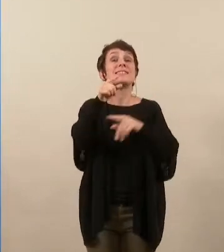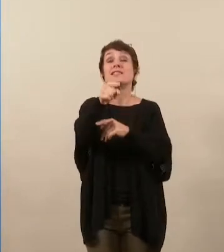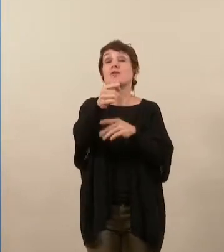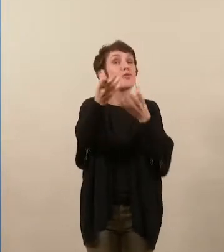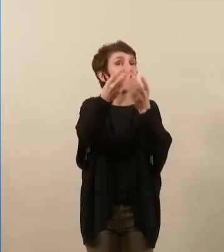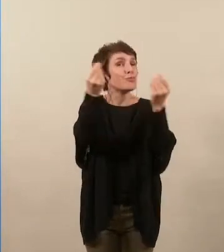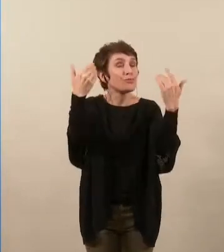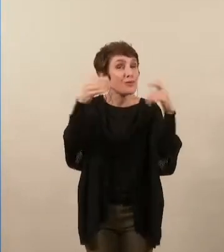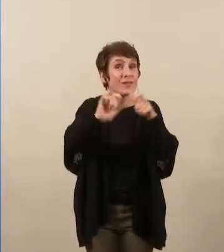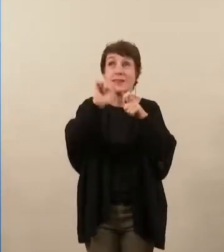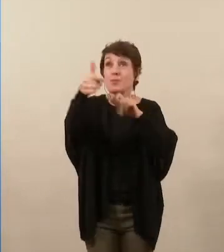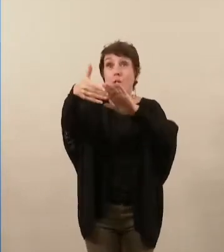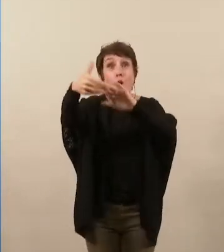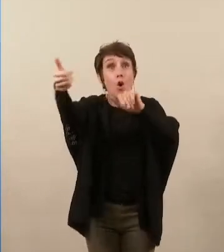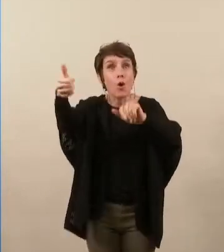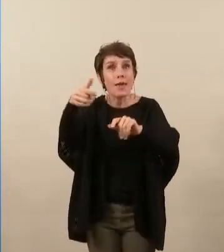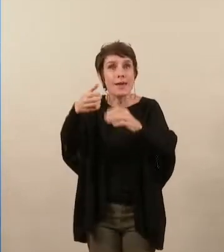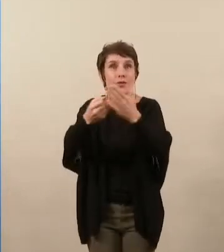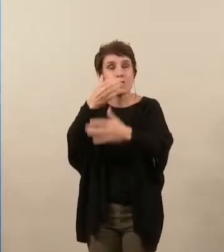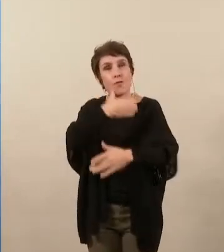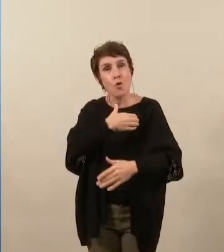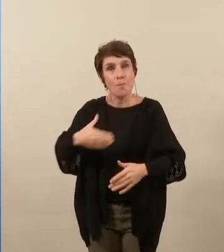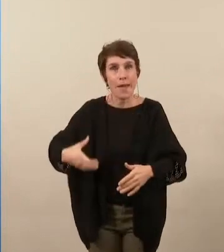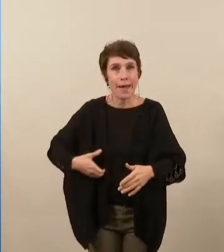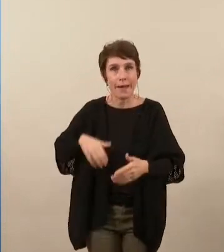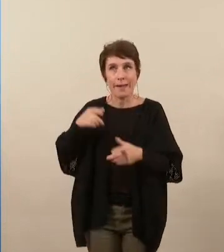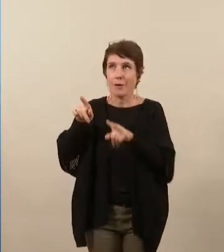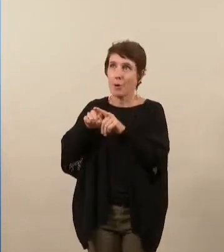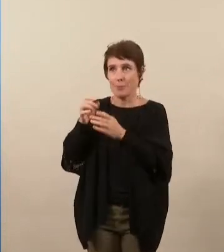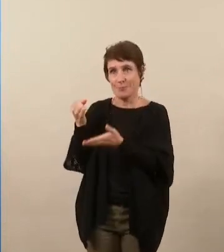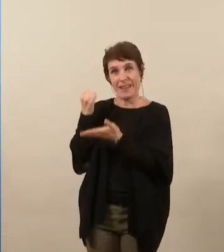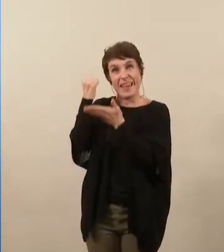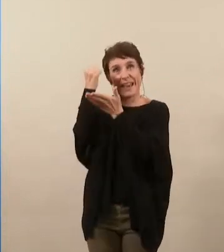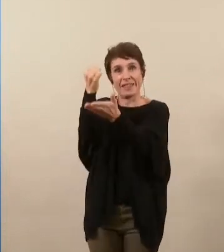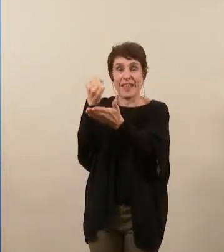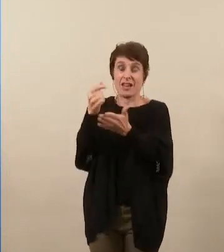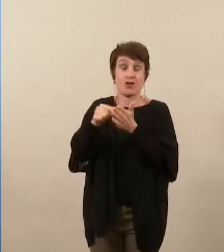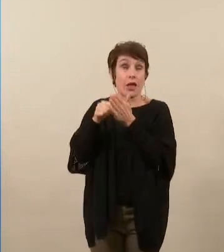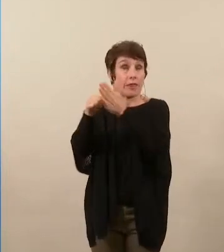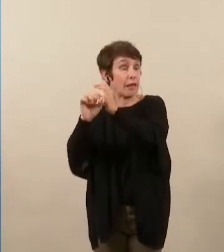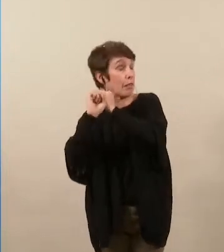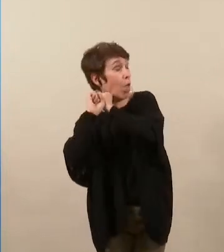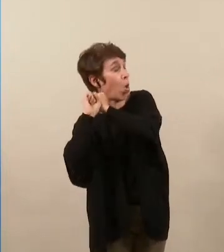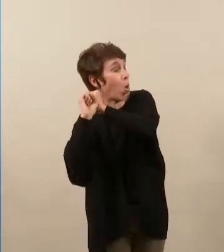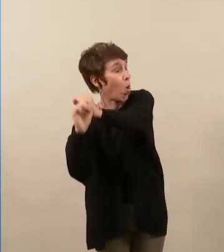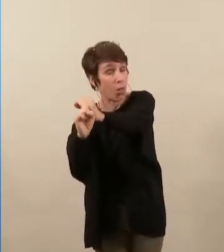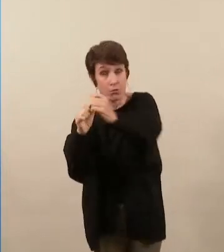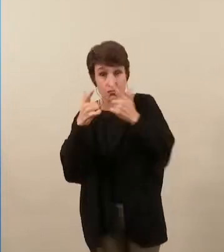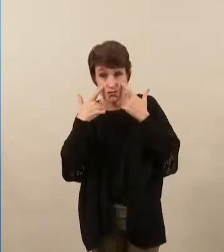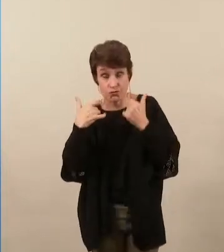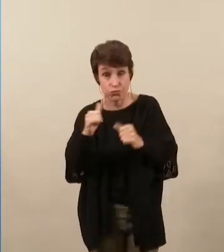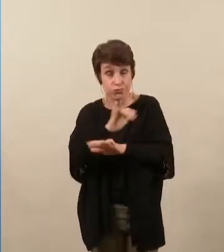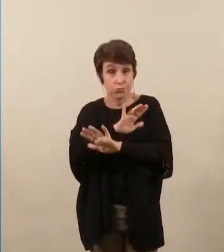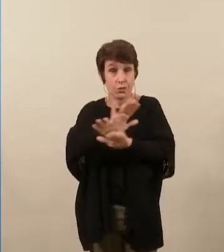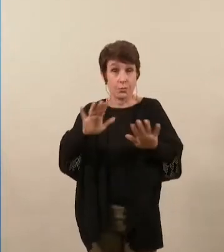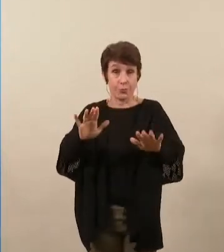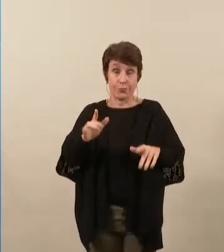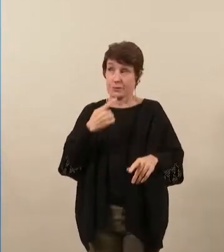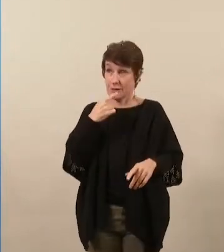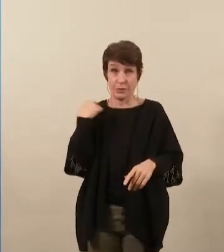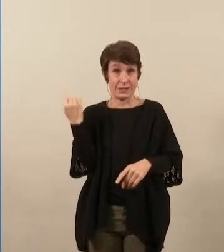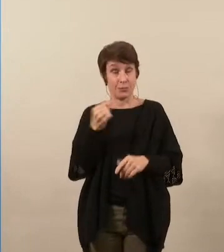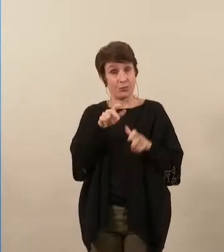passage hériteront de la dette la plus haute que l'on ait jamais atteinte, qui pèse comme une épée de Damoclès au-dessus de la tête des